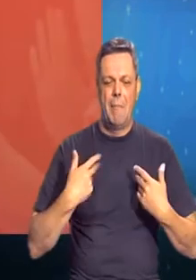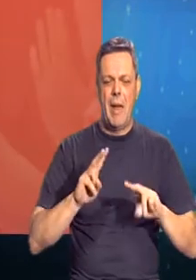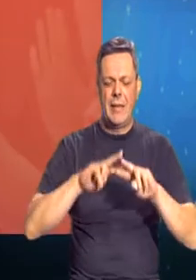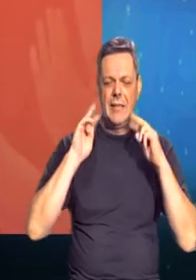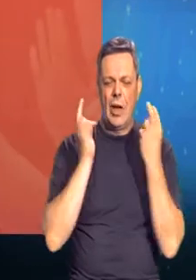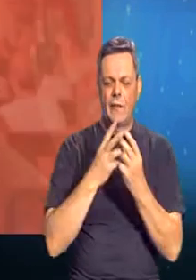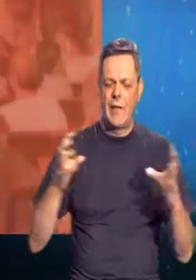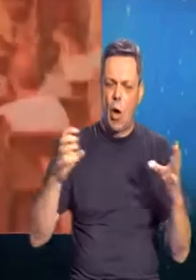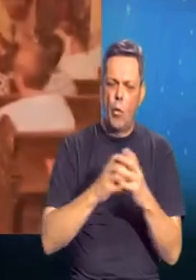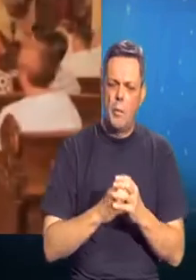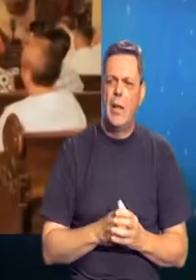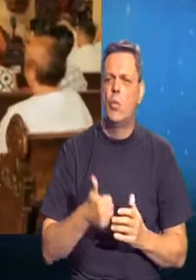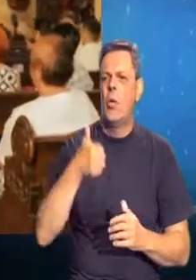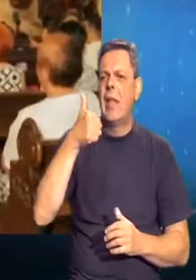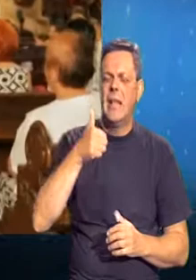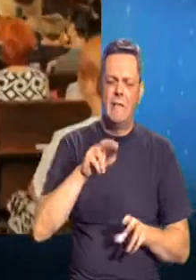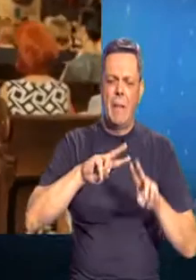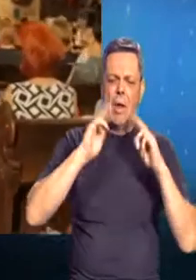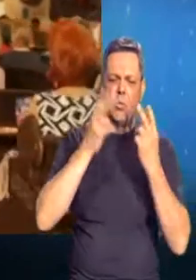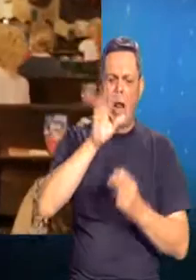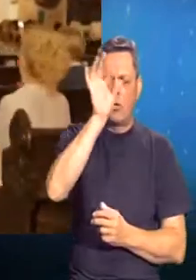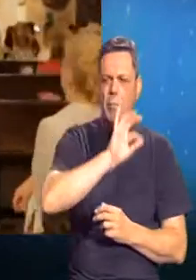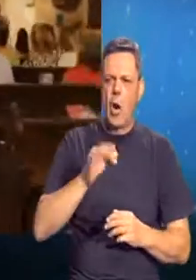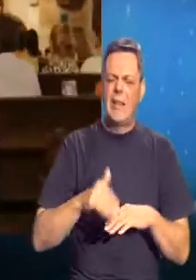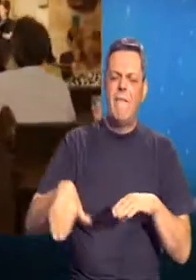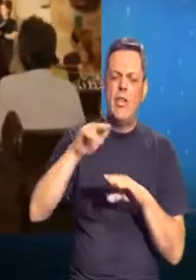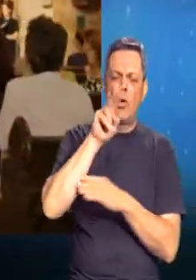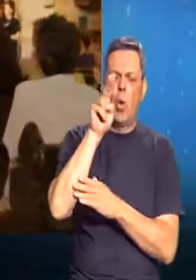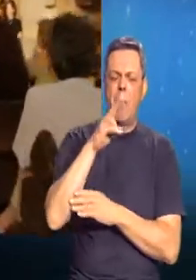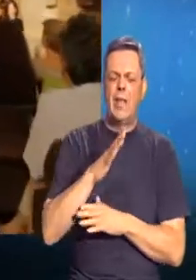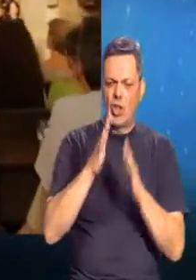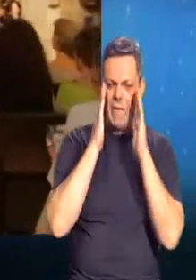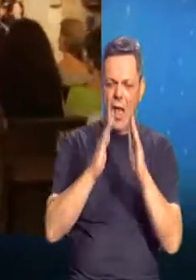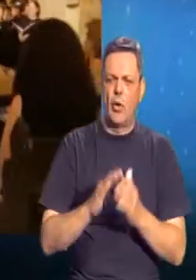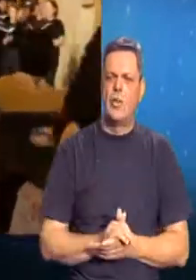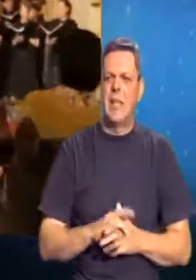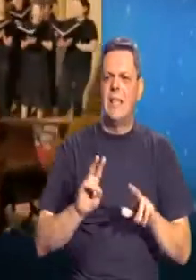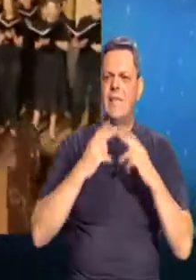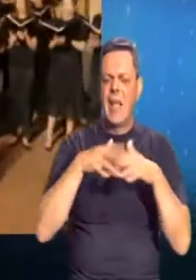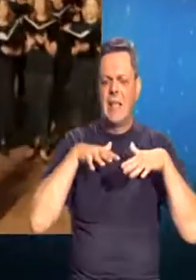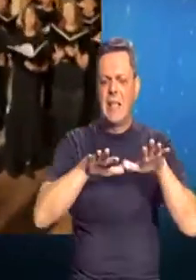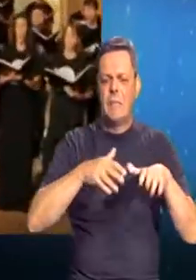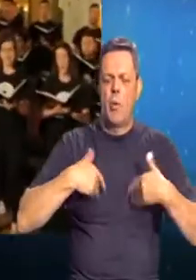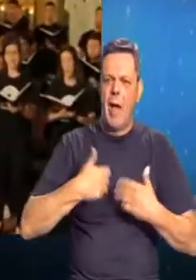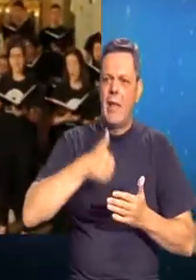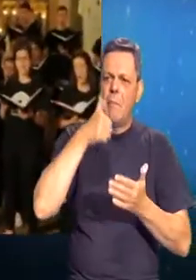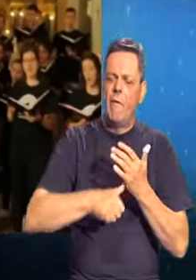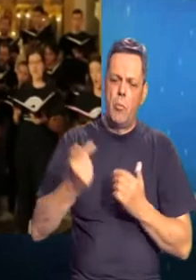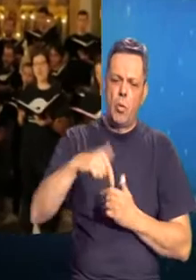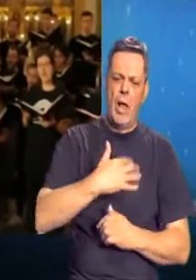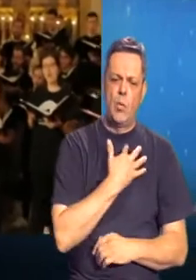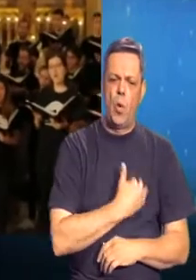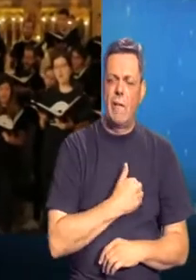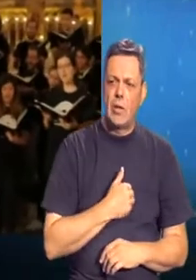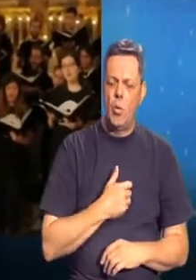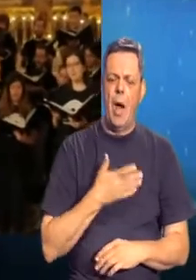Mladi iz cijelog svijeta okupljeni su u jedinstveni međunarodni projekt visoke umjetničke vrijednosti, Svjetski zbor mladih. Prvi put dolazi u